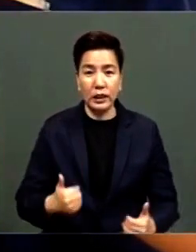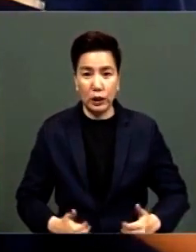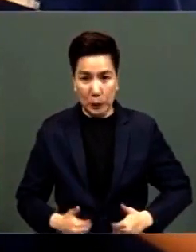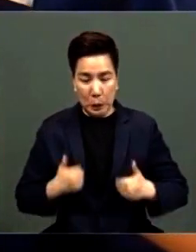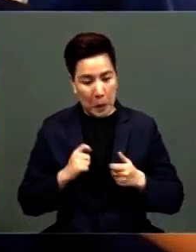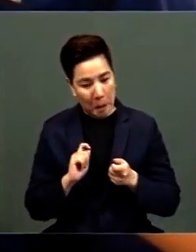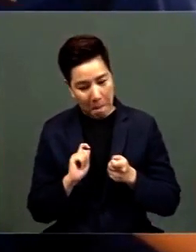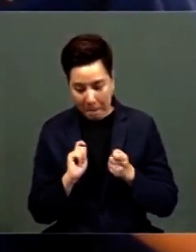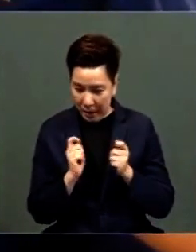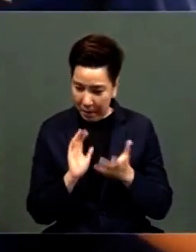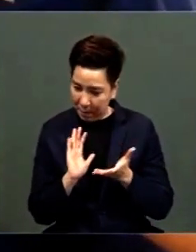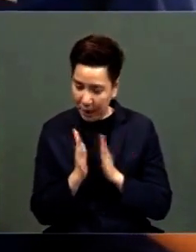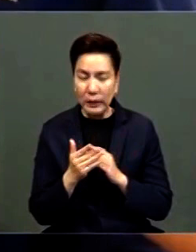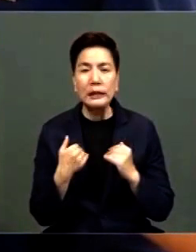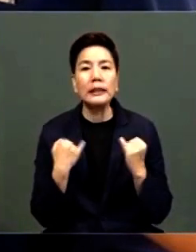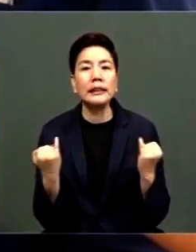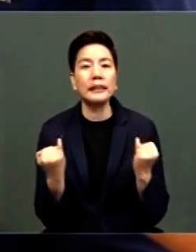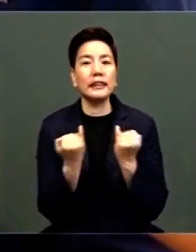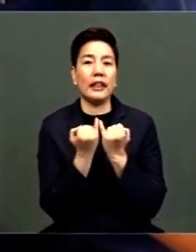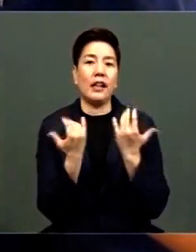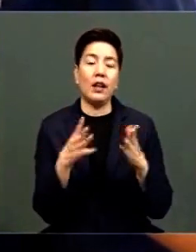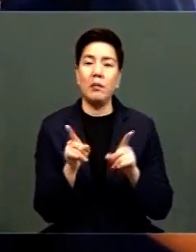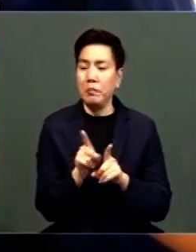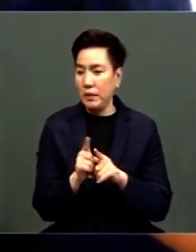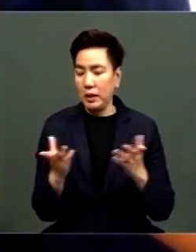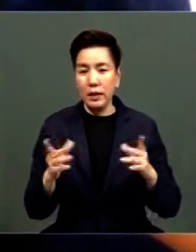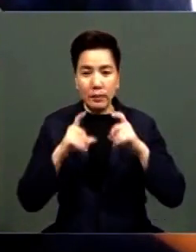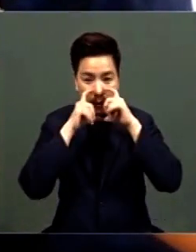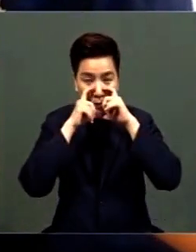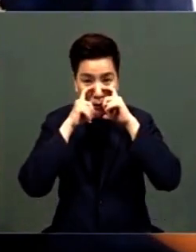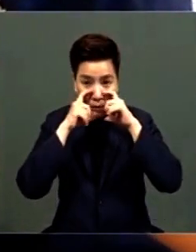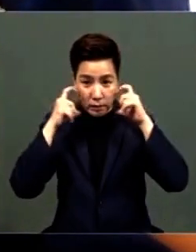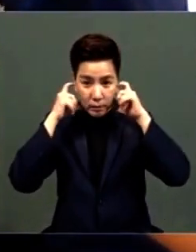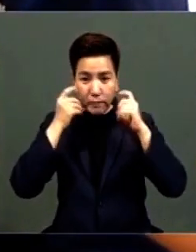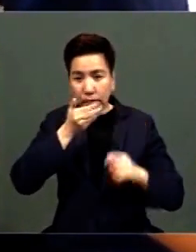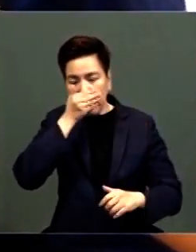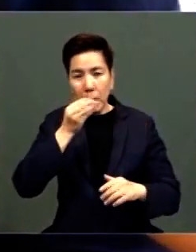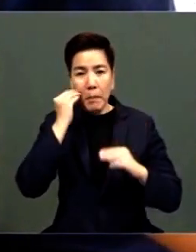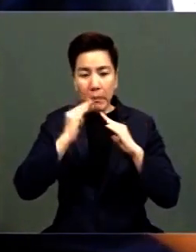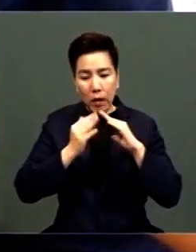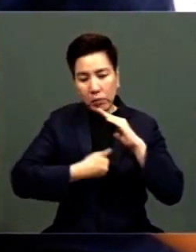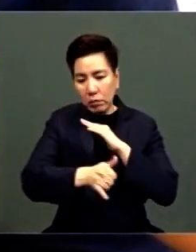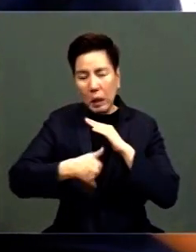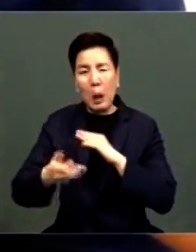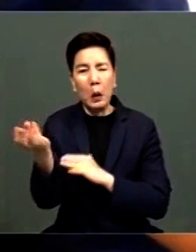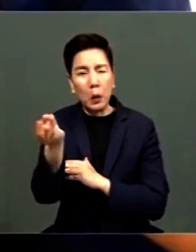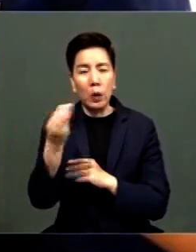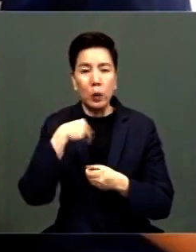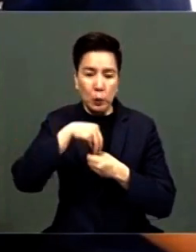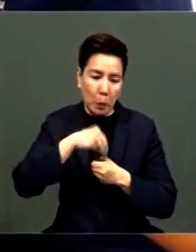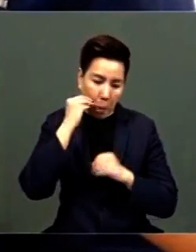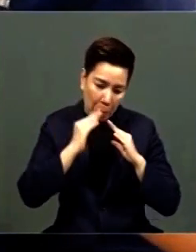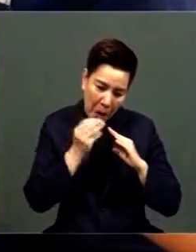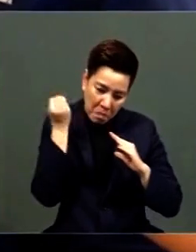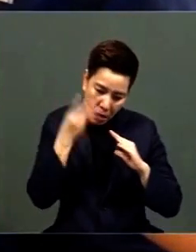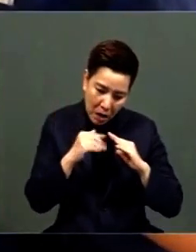ไปจนรู้สึกเริ่มชินกับมันแล้วนะครับอย่างเรื่องการใส่แมสการออกจากบ้านน้อยลงอะไรเงี้ยครับใช้ชีวิตคืออยู่บ้านมากขึ้นอะไรเ